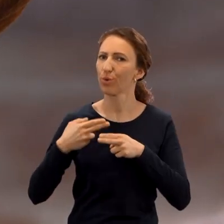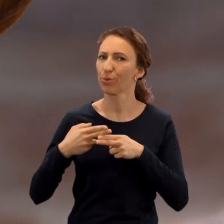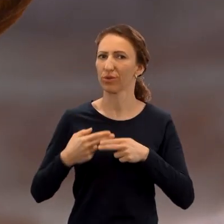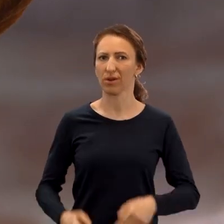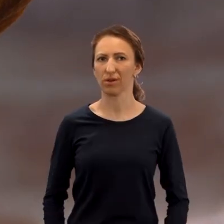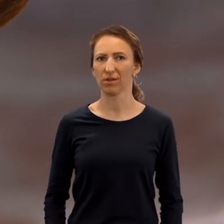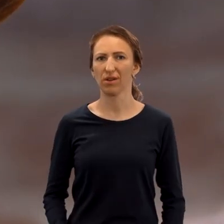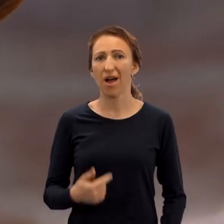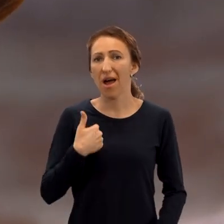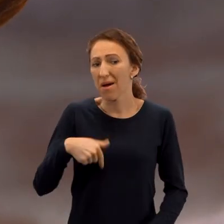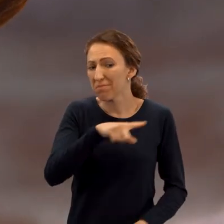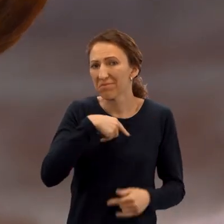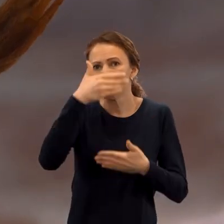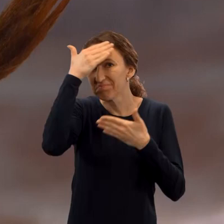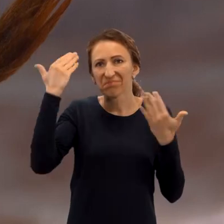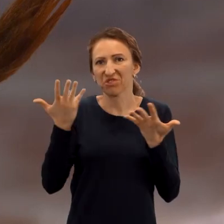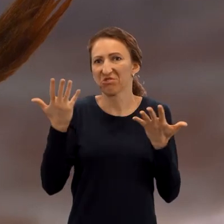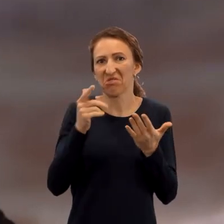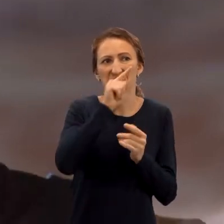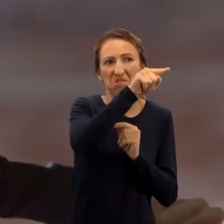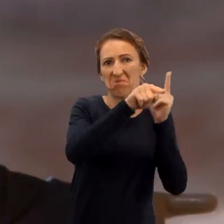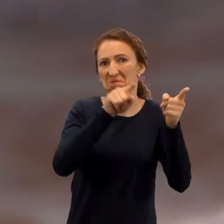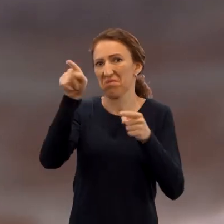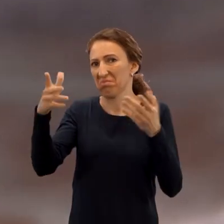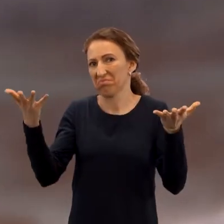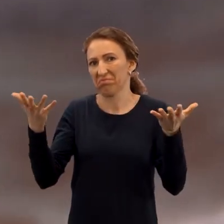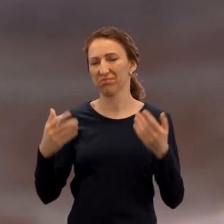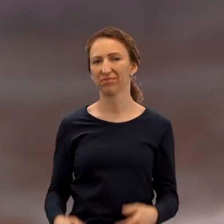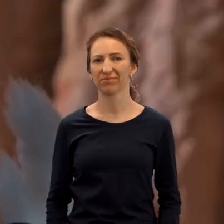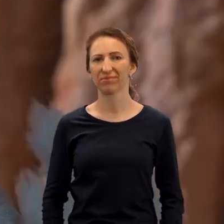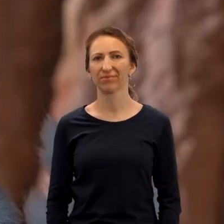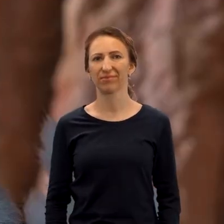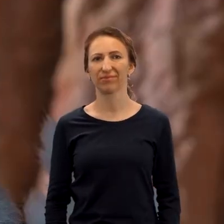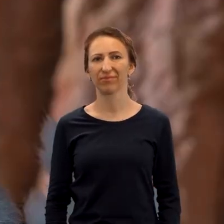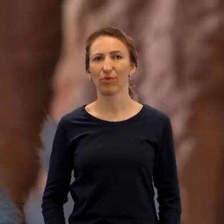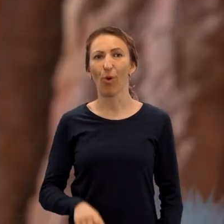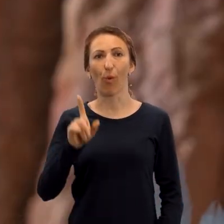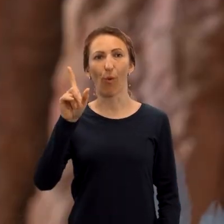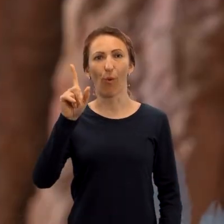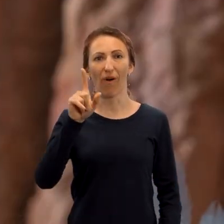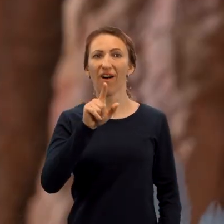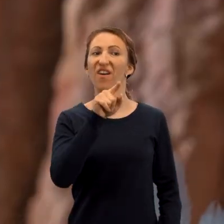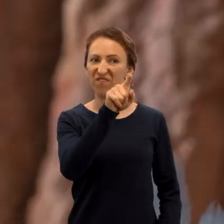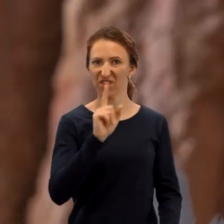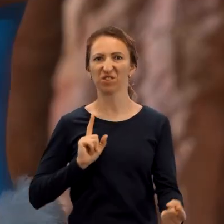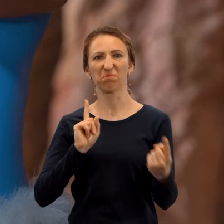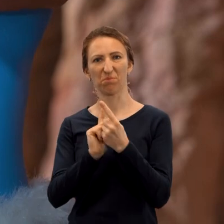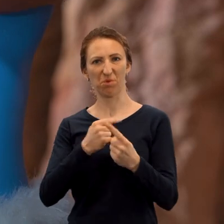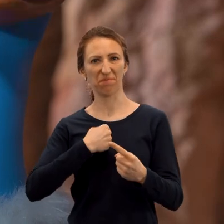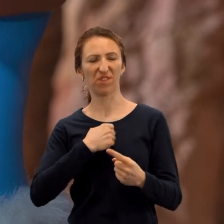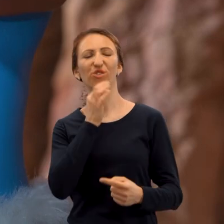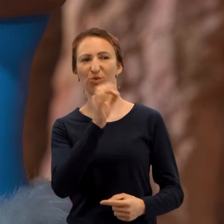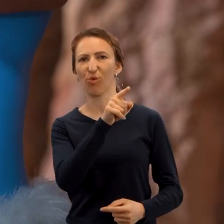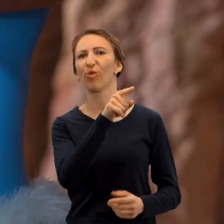Tylko troszeczkę... nie wiemy, jak je znaleźć. O, to macie szczęście, że